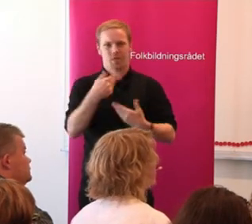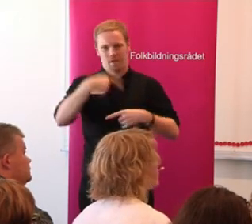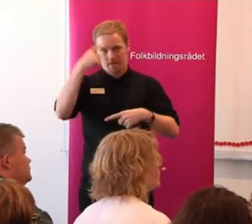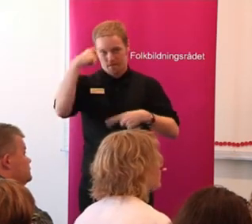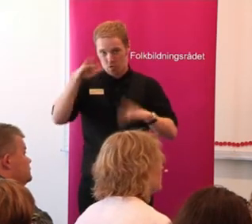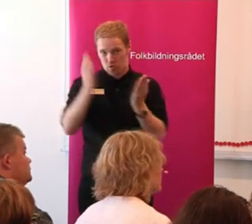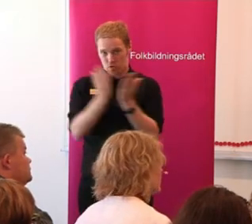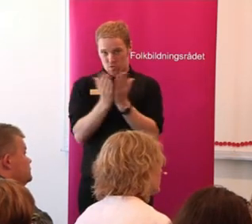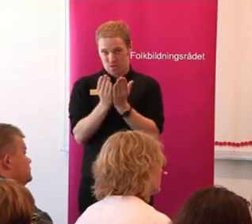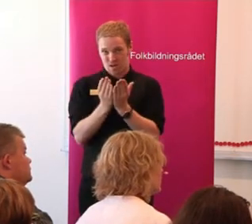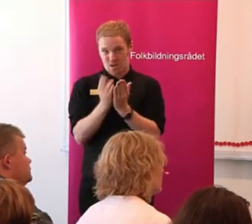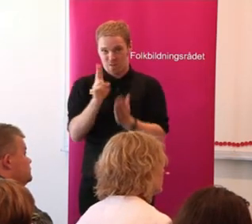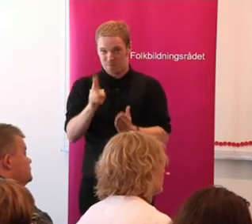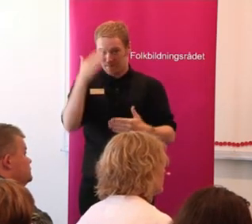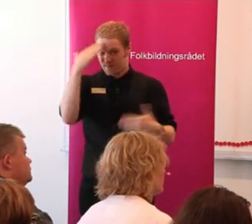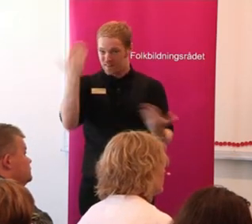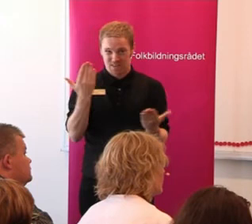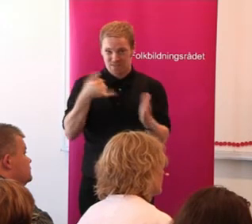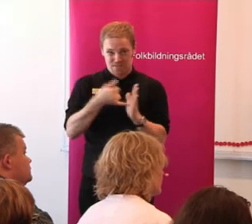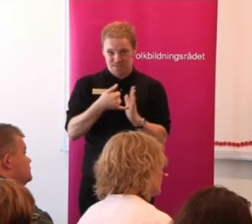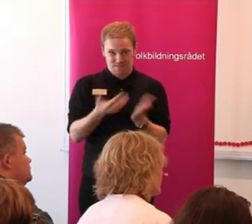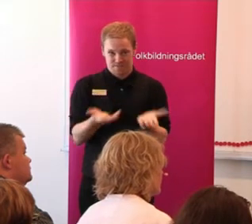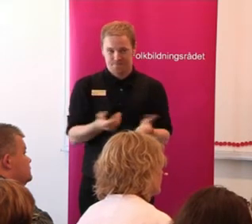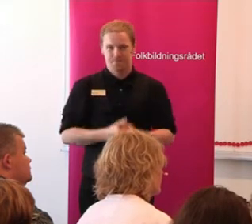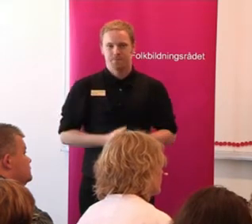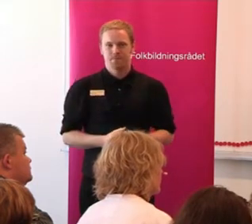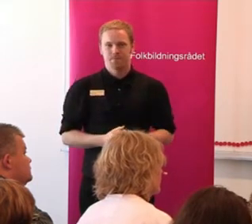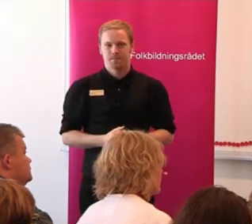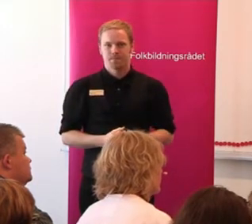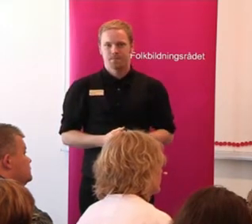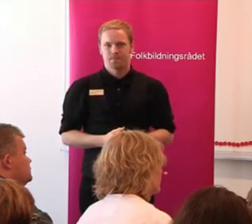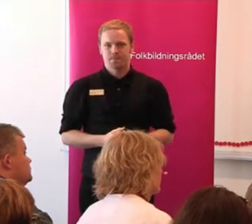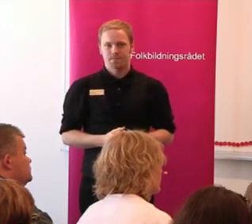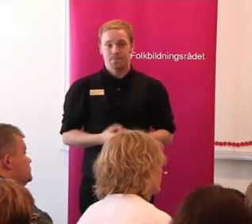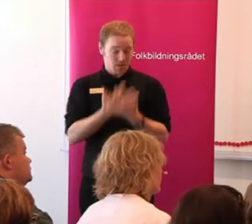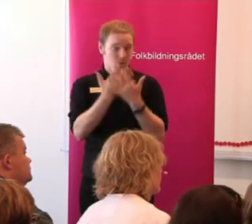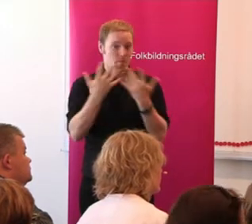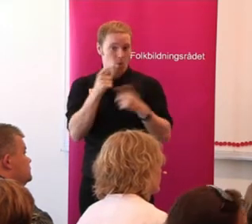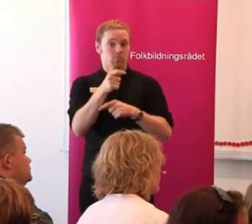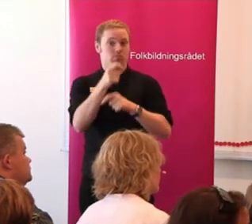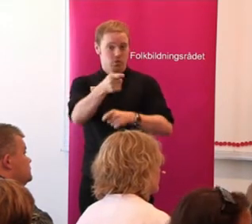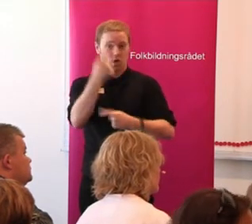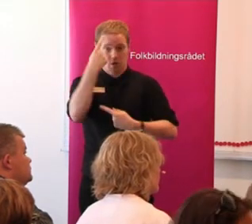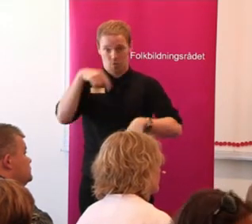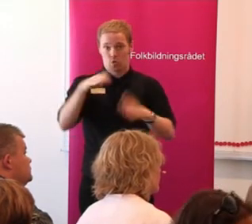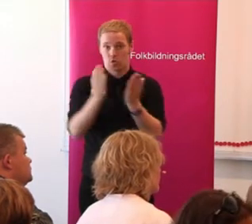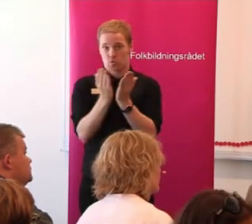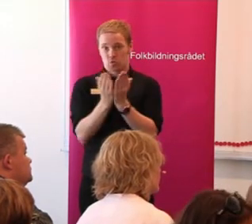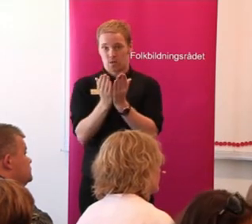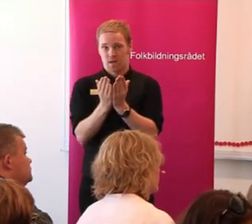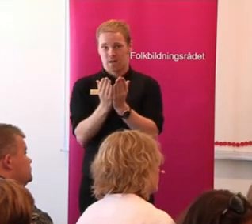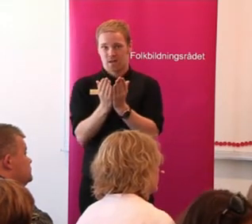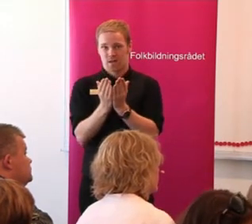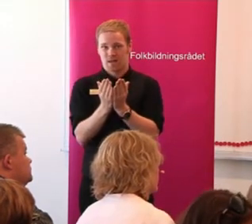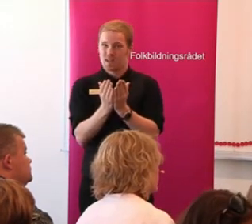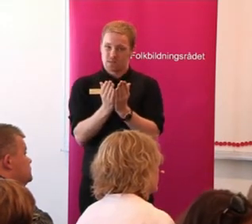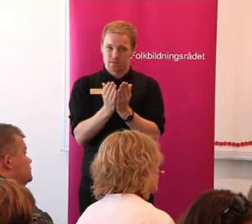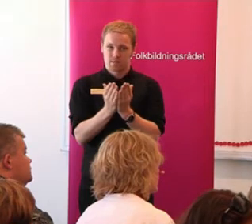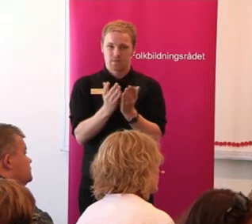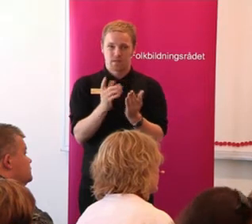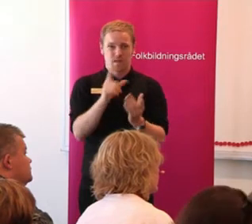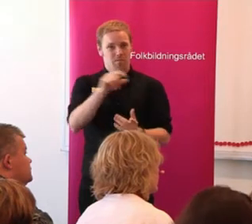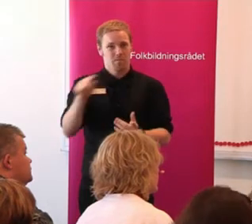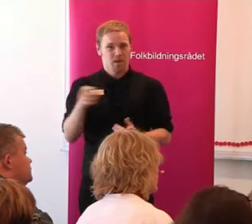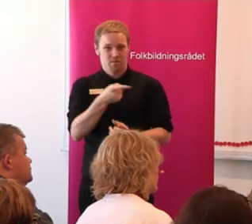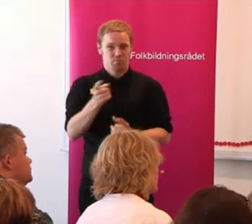Så att någonstans, även ifall vi nu så att säga, får folkhögskolan har många som söker, så de som söker vet kanske inte riktigt